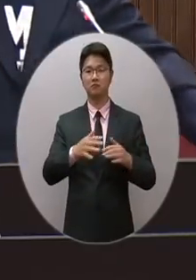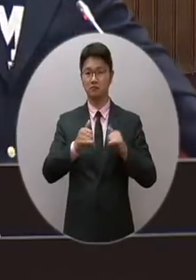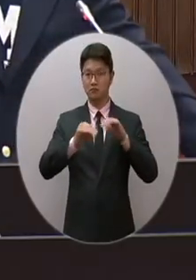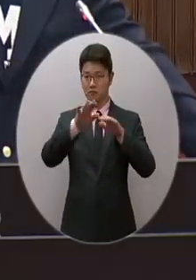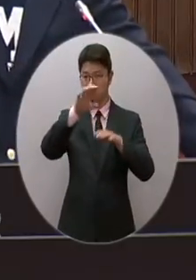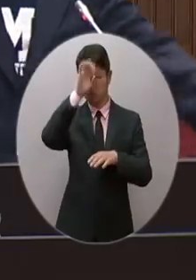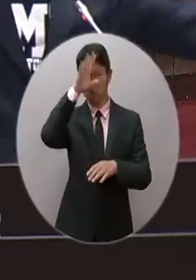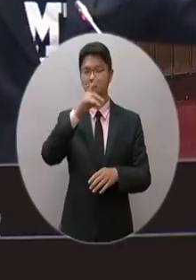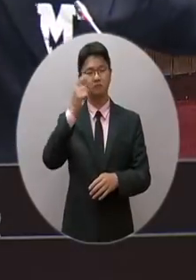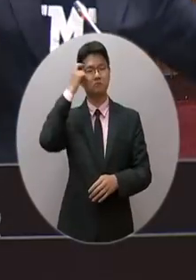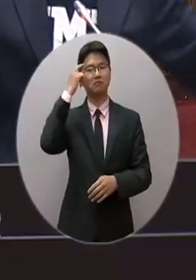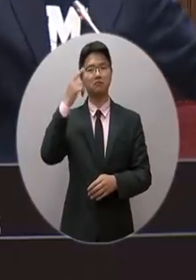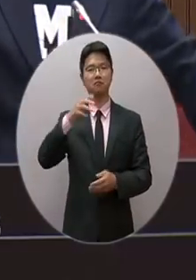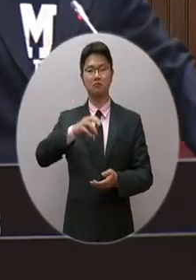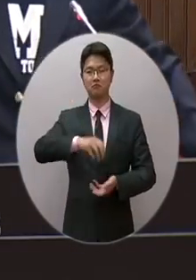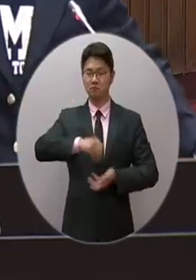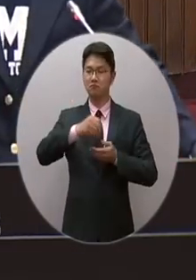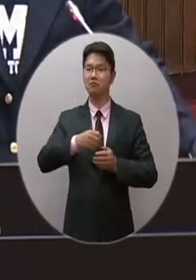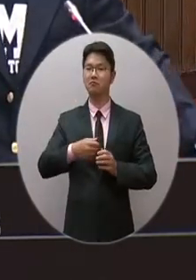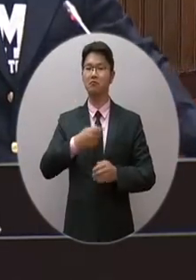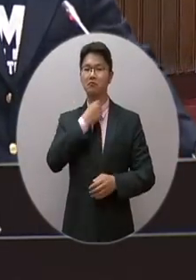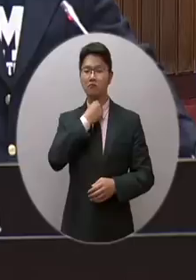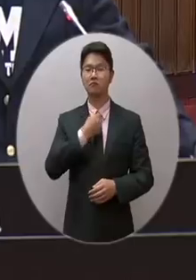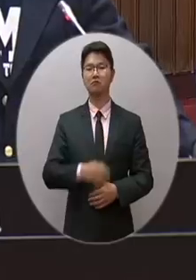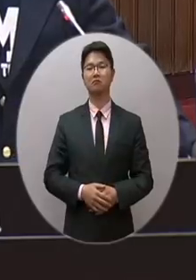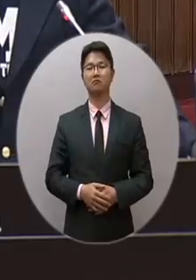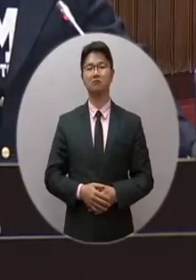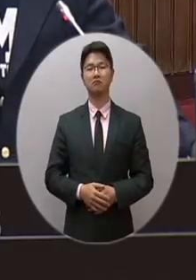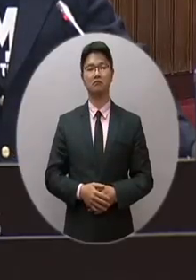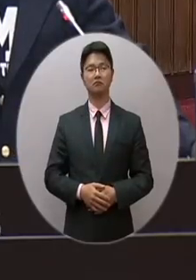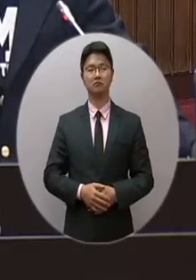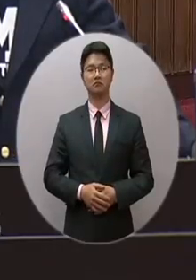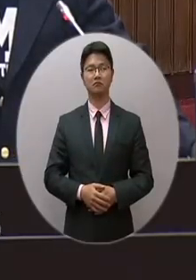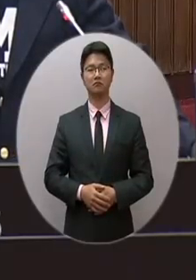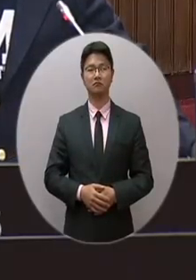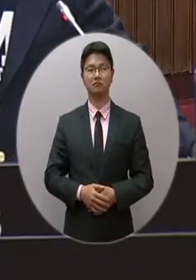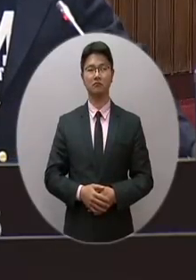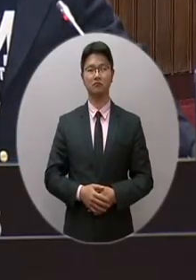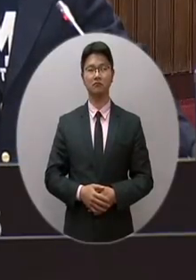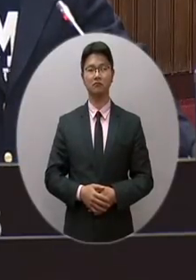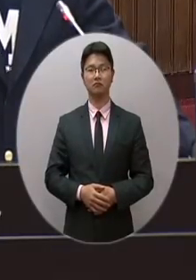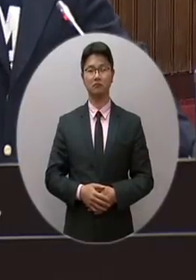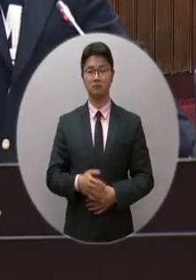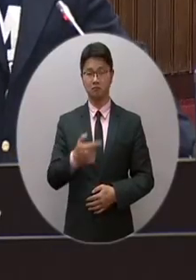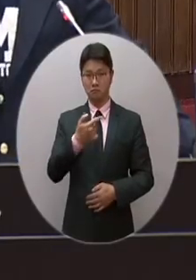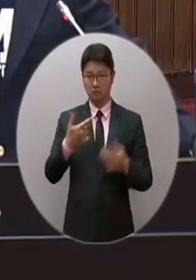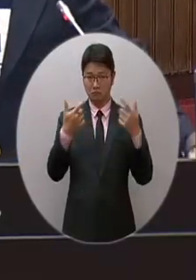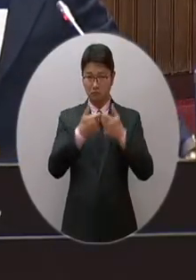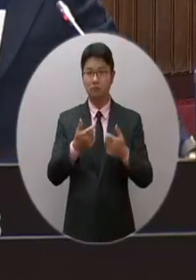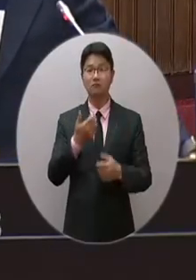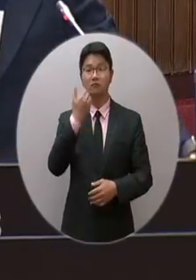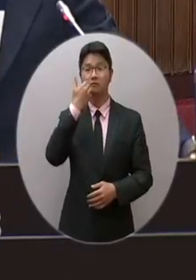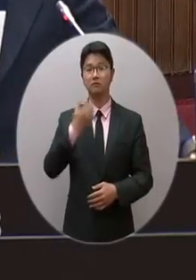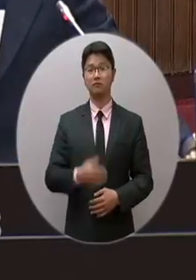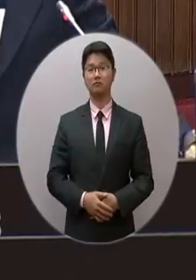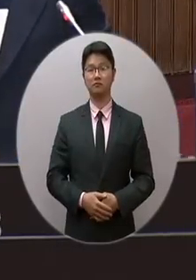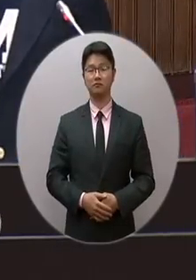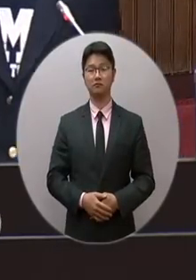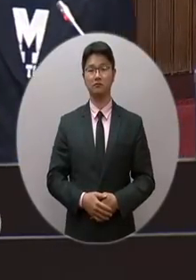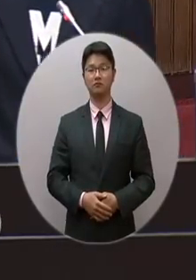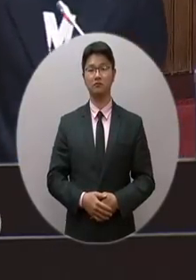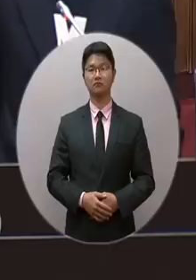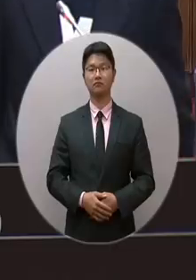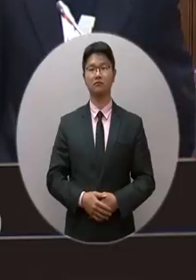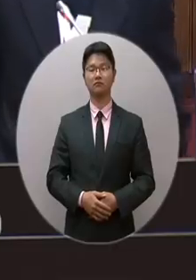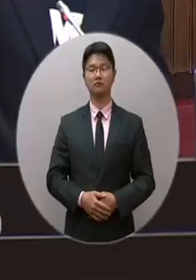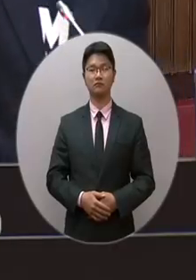该提，全面执政的政党怎么可以不提呢？对不对？啊，最适合的人选就在这里啊！你看，哎，弄亚克